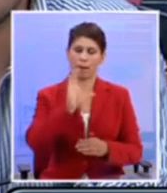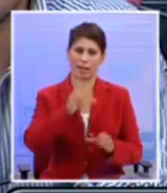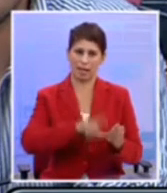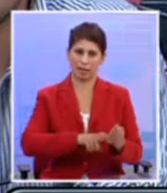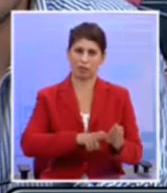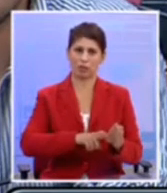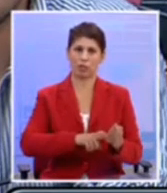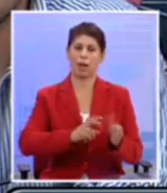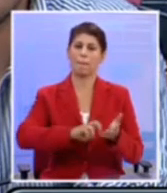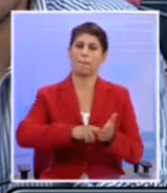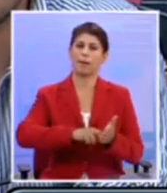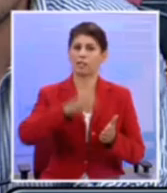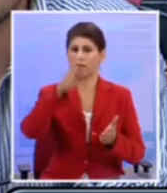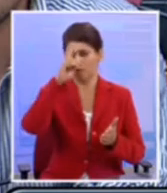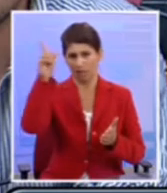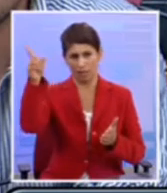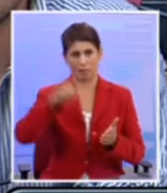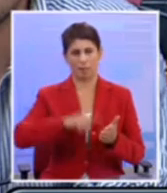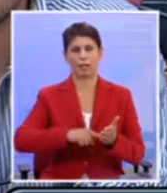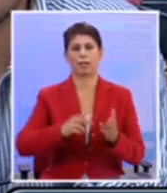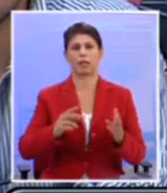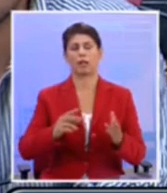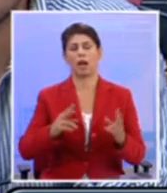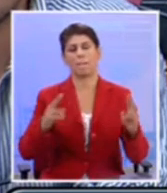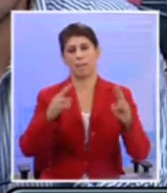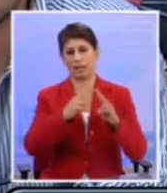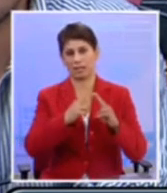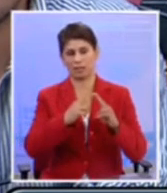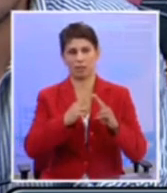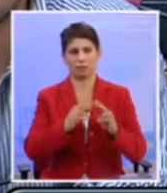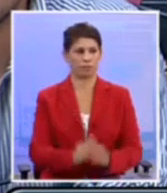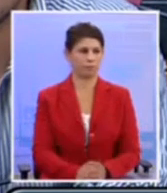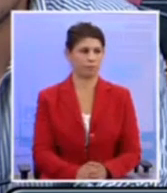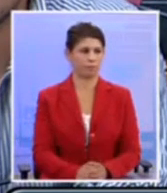Ένωση, Πρεσβείες Βερολίνου, Λονδίνου, Παρισίων. Καθόλου